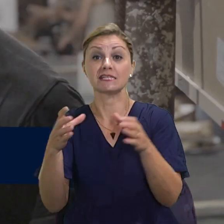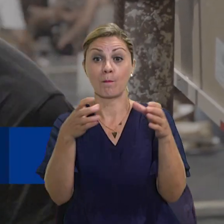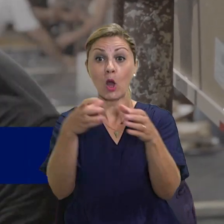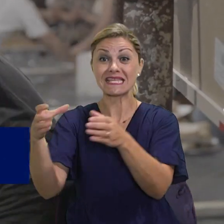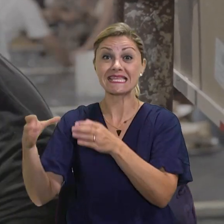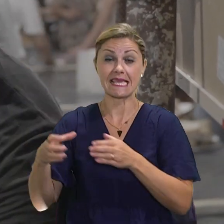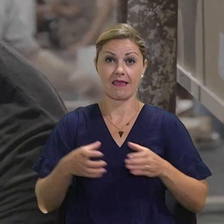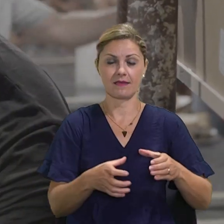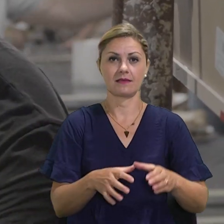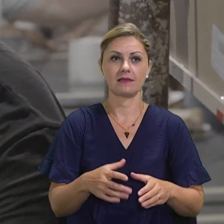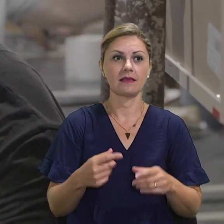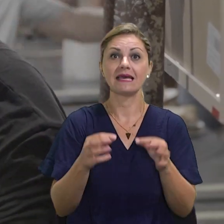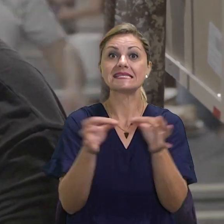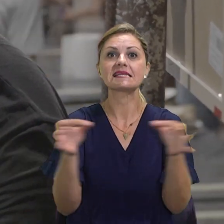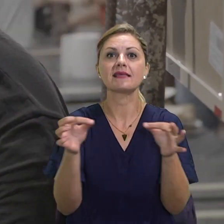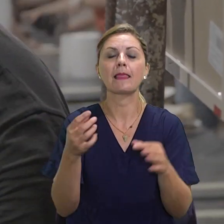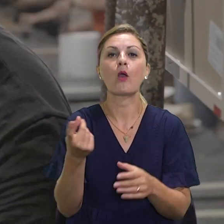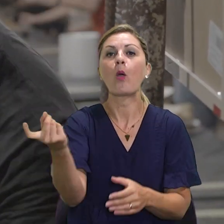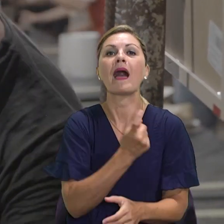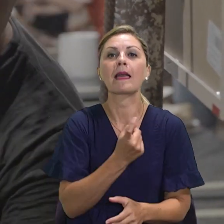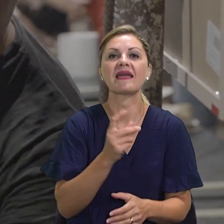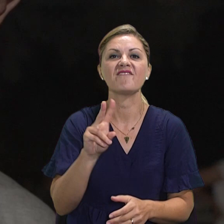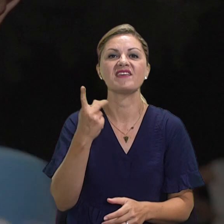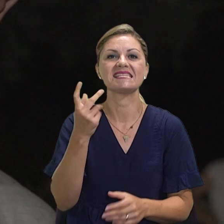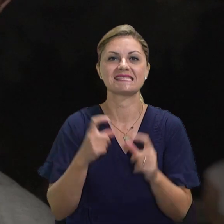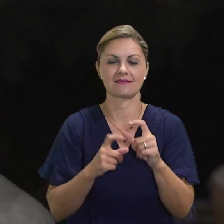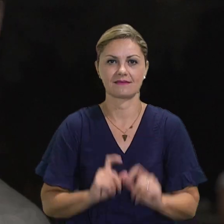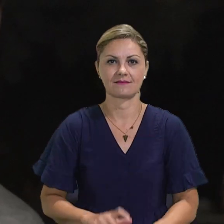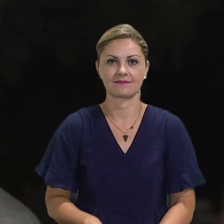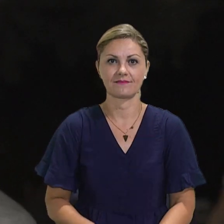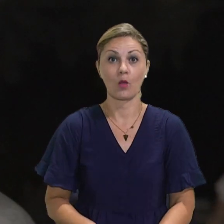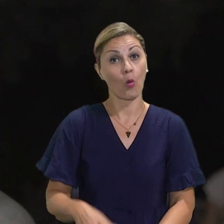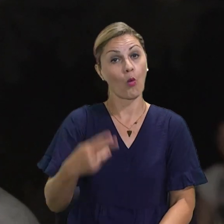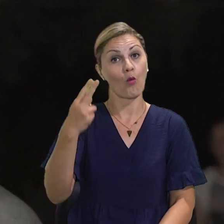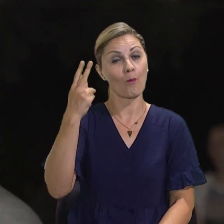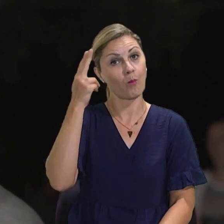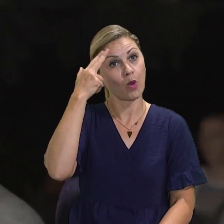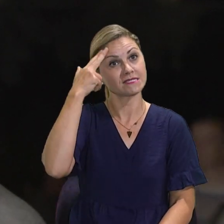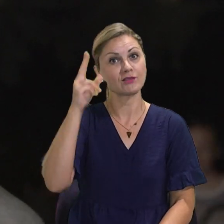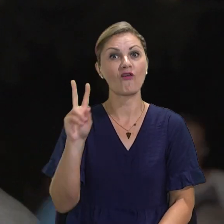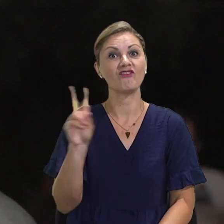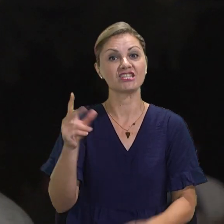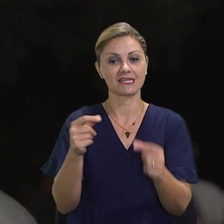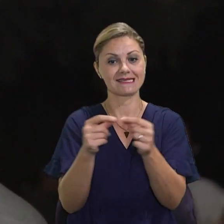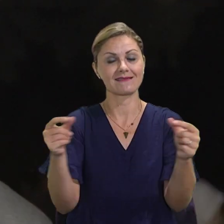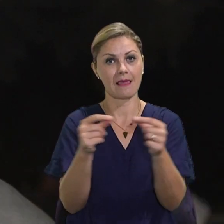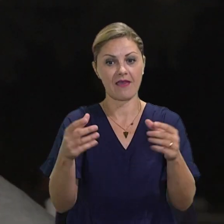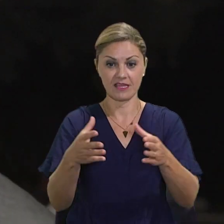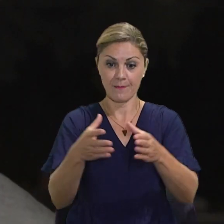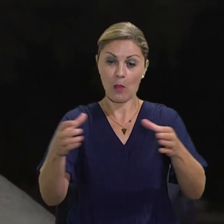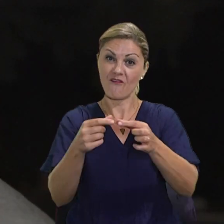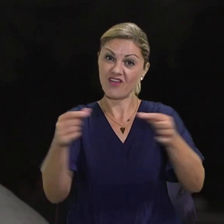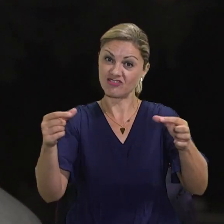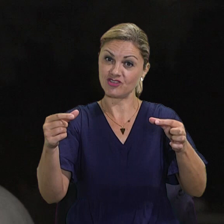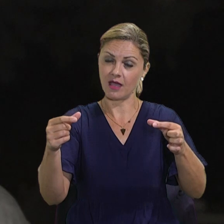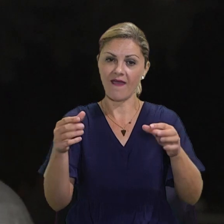606, eto. Odakle su srdele? Sa Visa. Kaže viška srdela, je li to najbolja srdela? Je. Velika srdela,